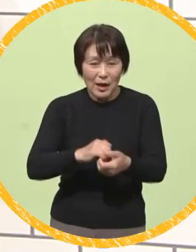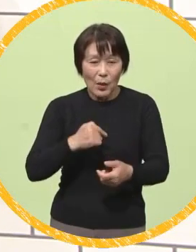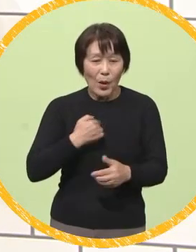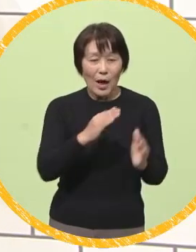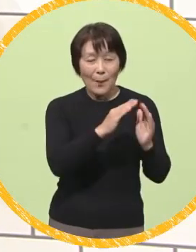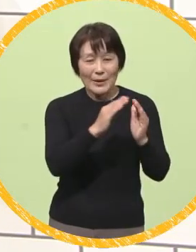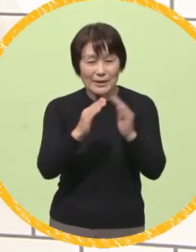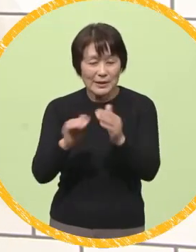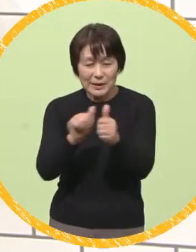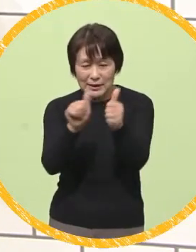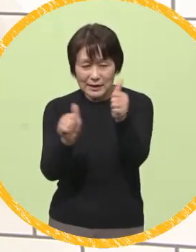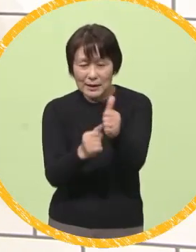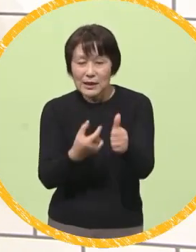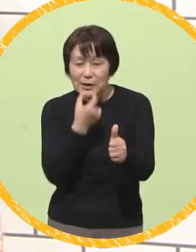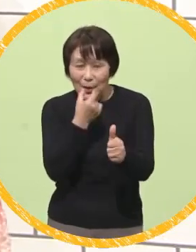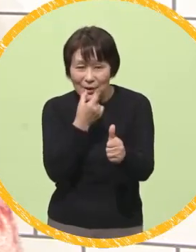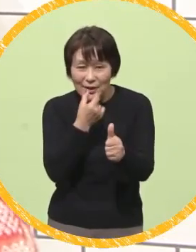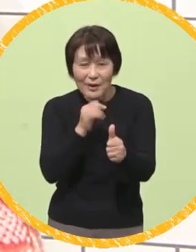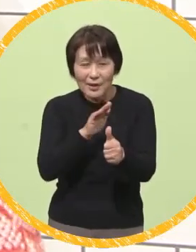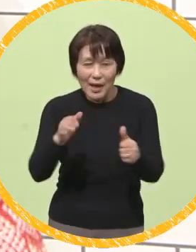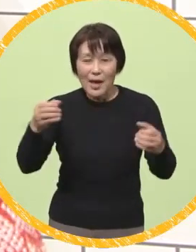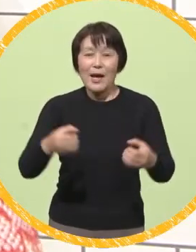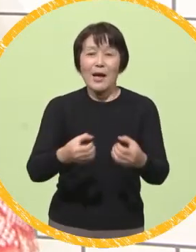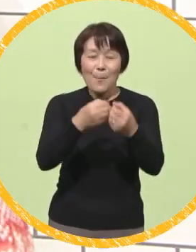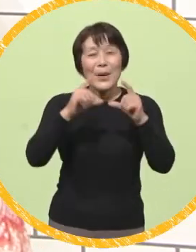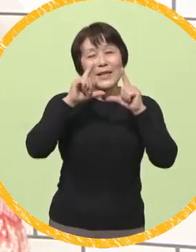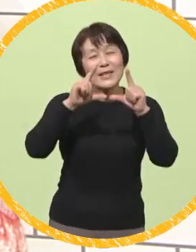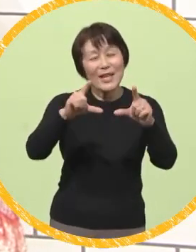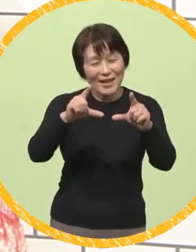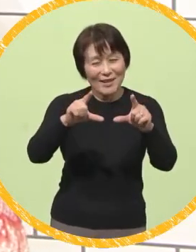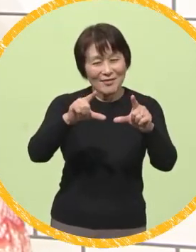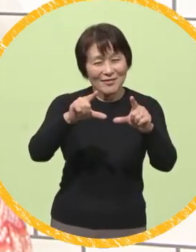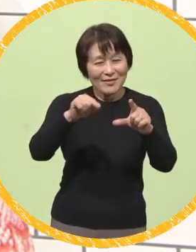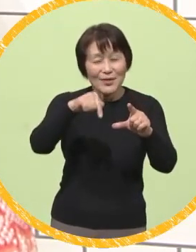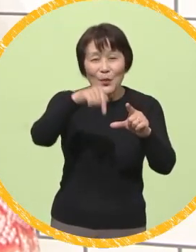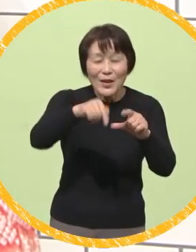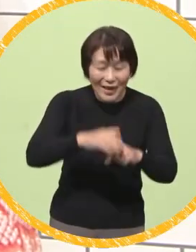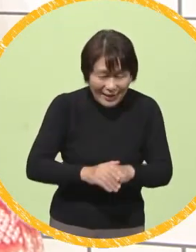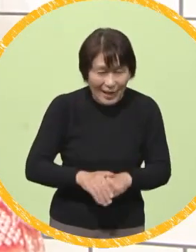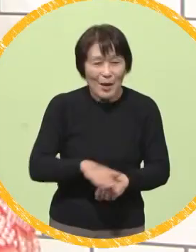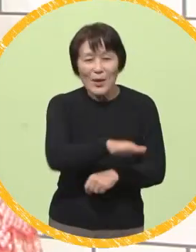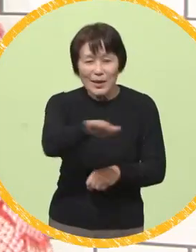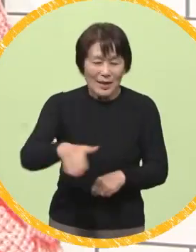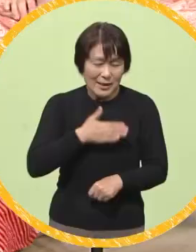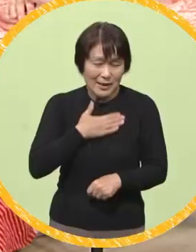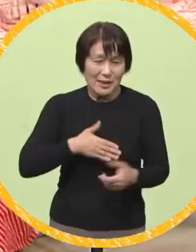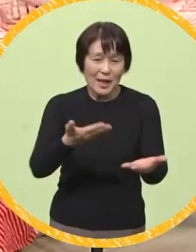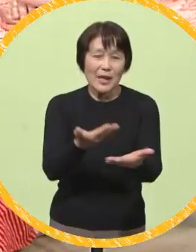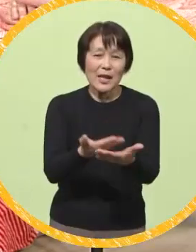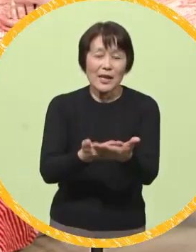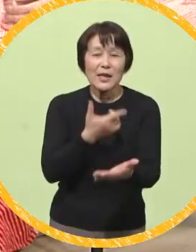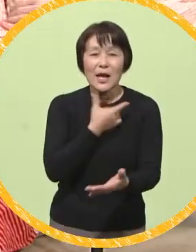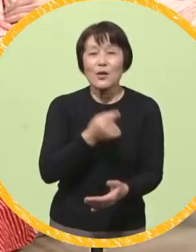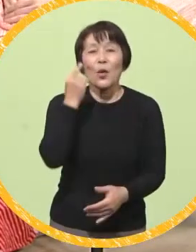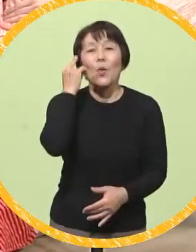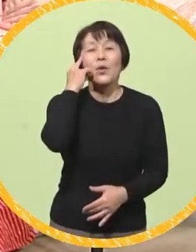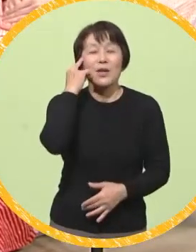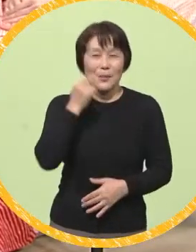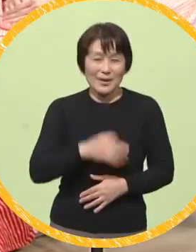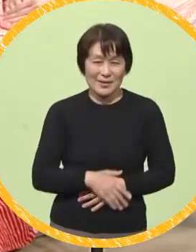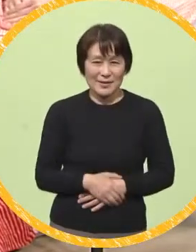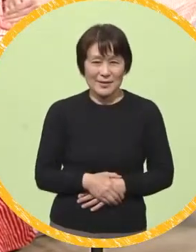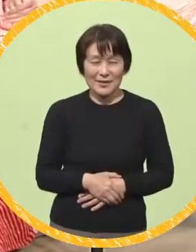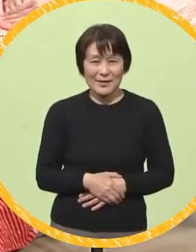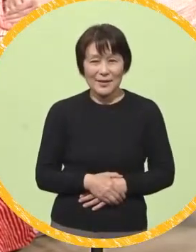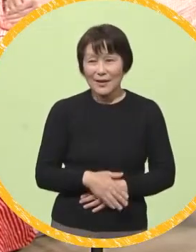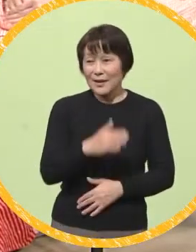つまみで乾杯宣言を通じて今まで知らなかった神奈川県の魅力をどんどん知っていただけたら嬉しいなというふうに思っています。